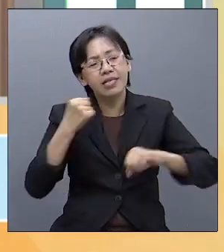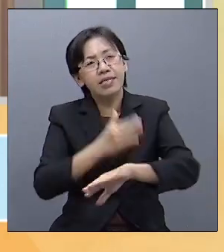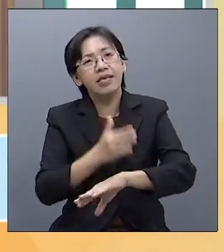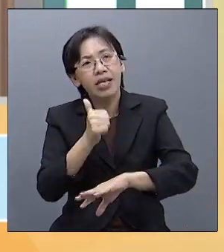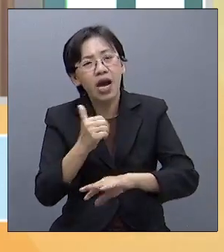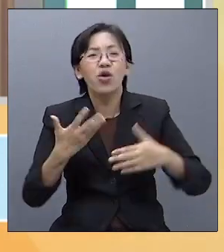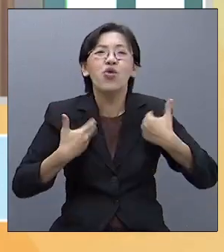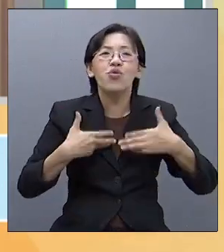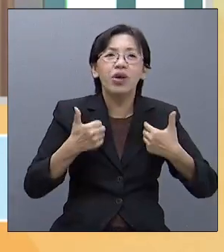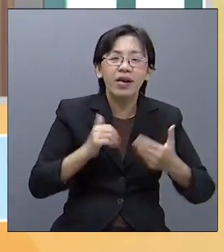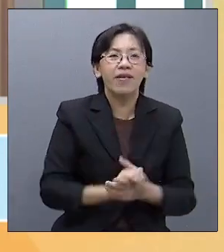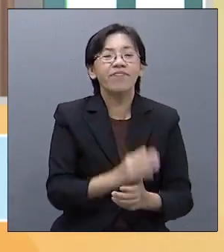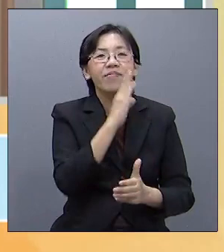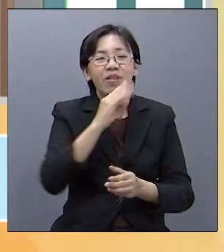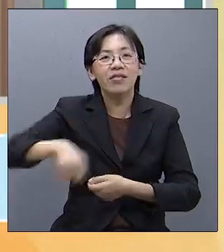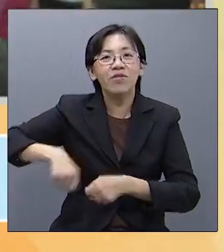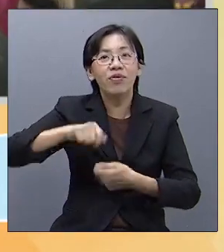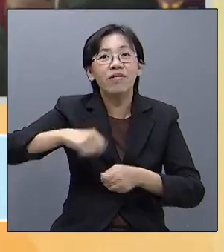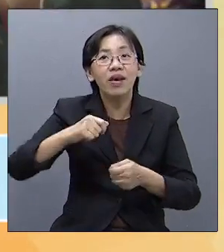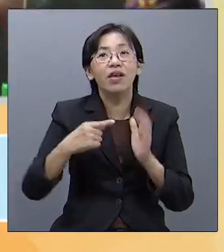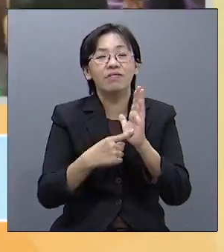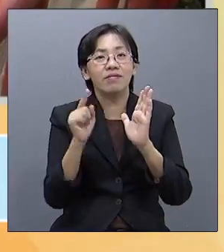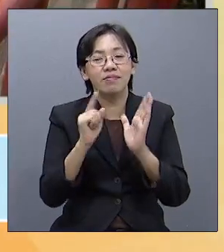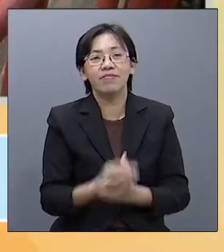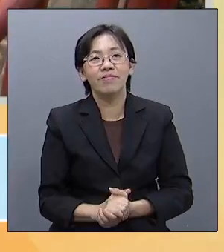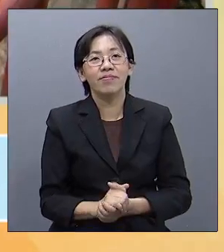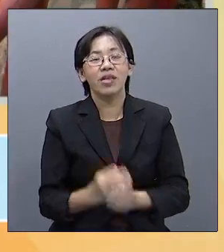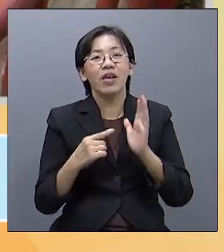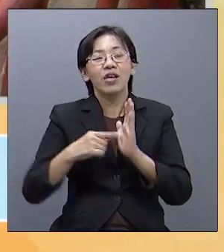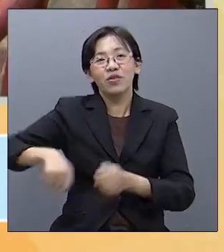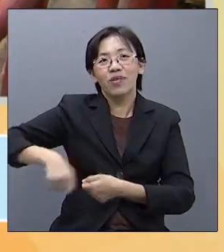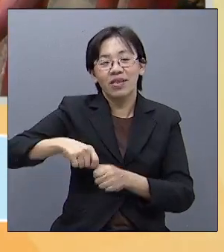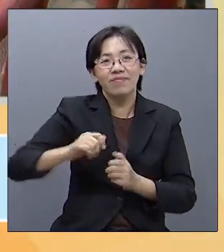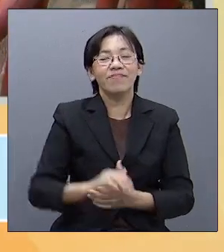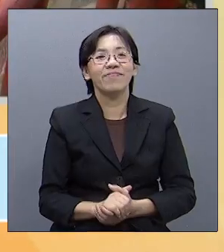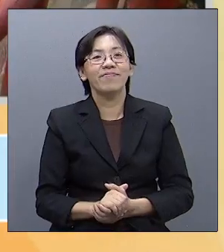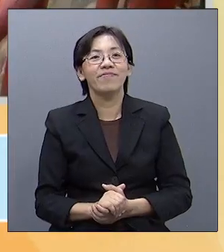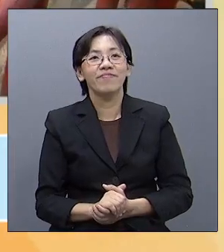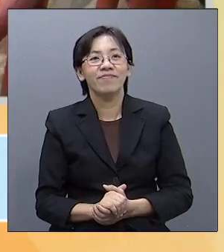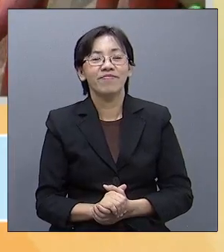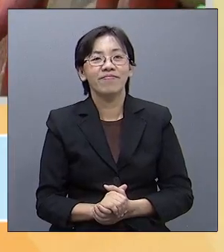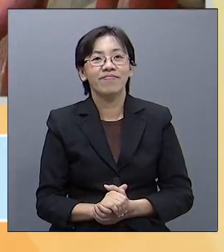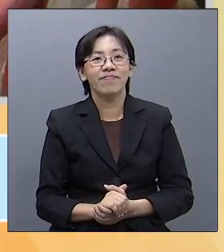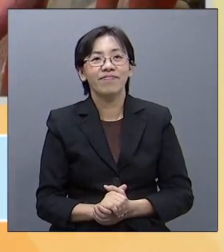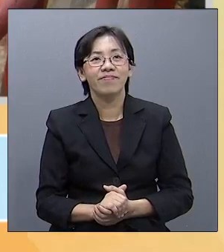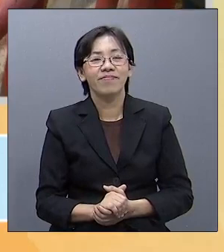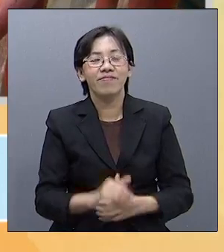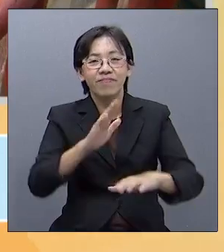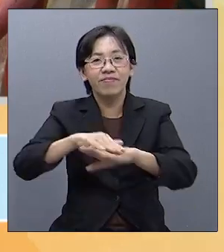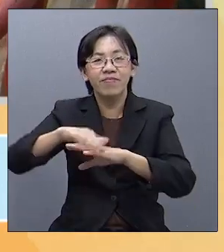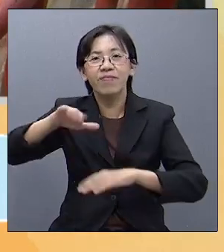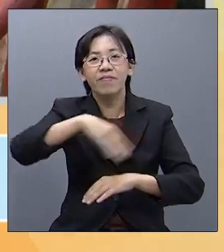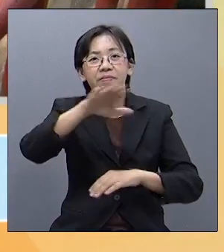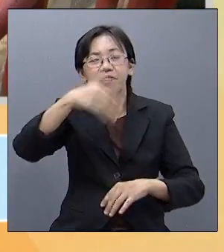นุกไปด้วยในช่วงสงกรานต์นี้ได้อายุตัวอย่างครับตั้งแต่ภายนอกไปก่อนจริงๆแล้วเนี่ย อยากจะเน้นในจุดที่เรามักจะ